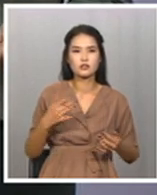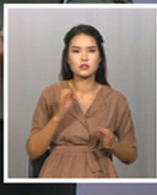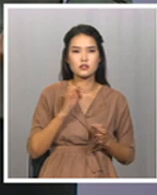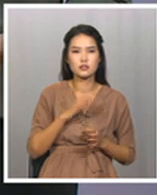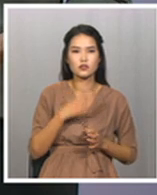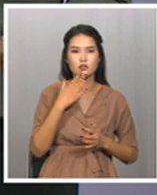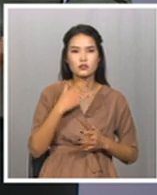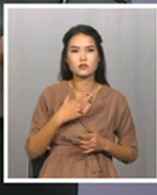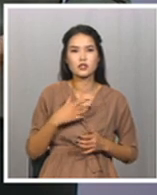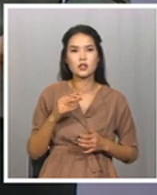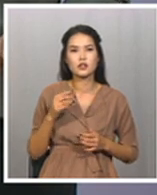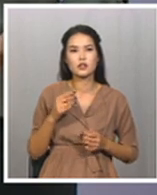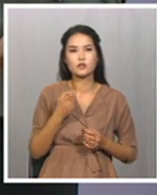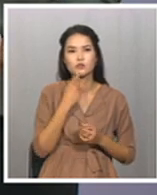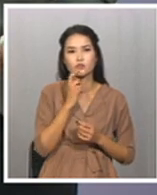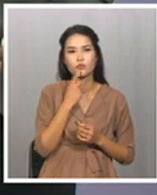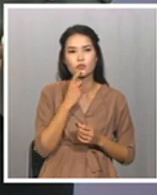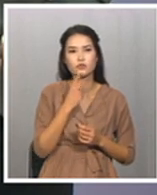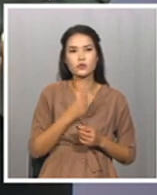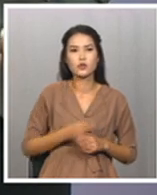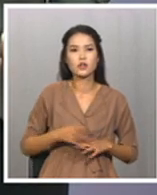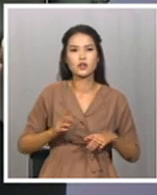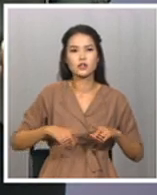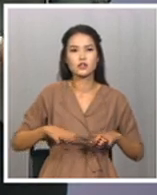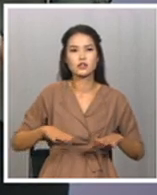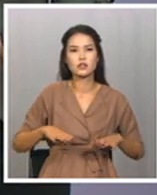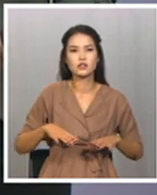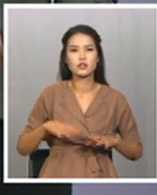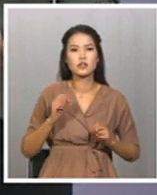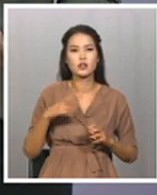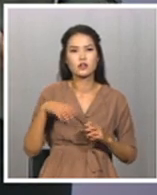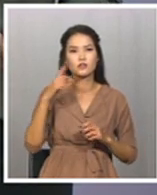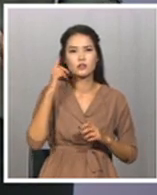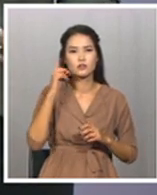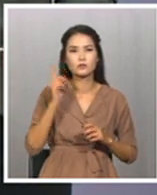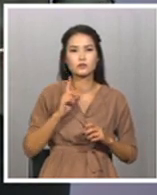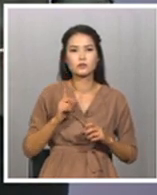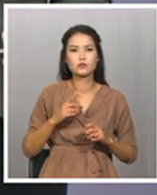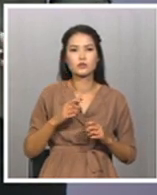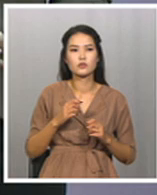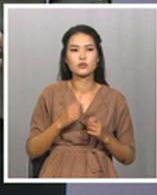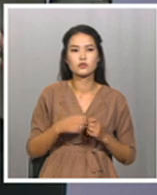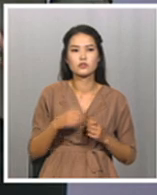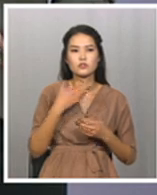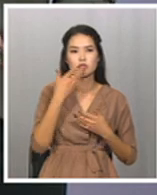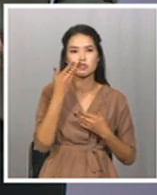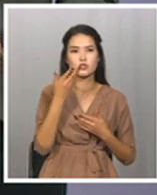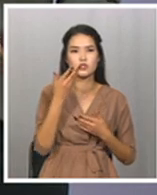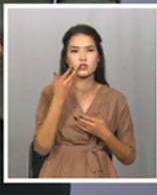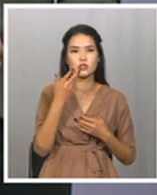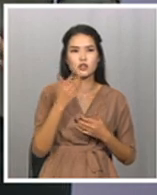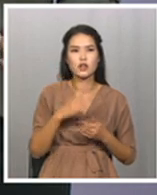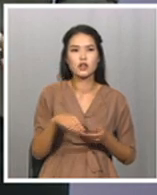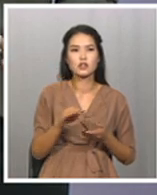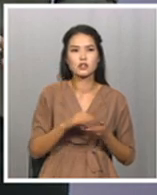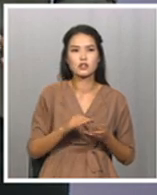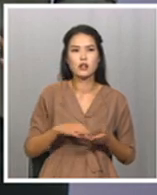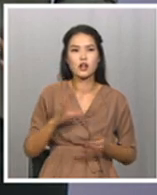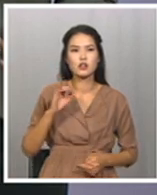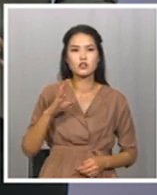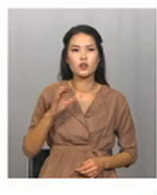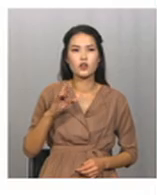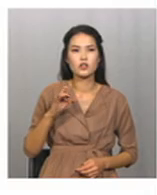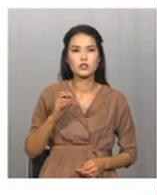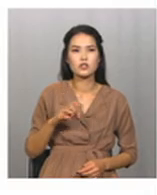любимых, достаточно сложно. Ребята, а как вы выбираете книги для чтения? Составьте ассоциативный